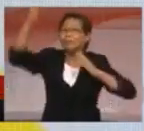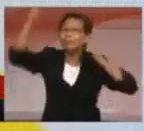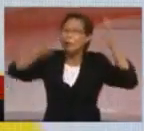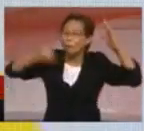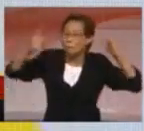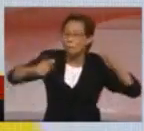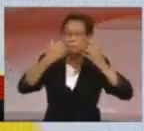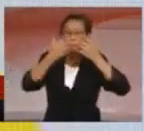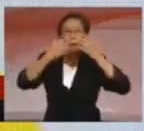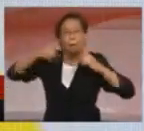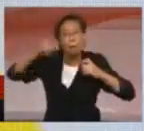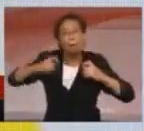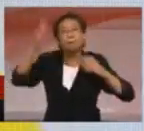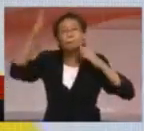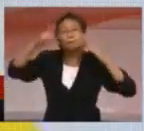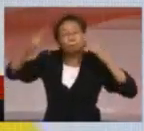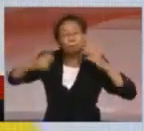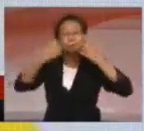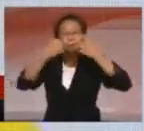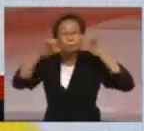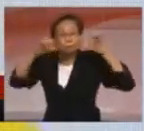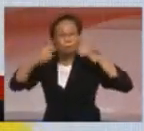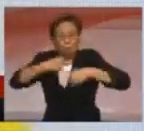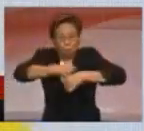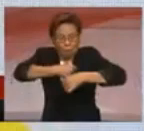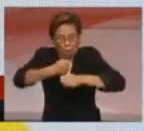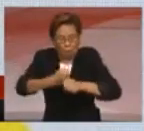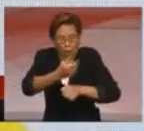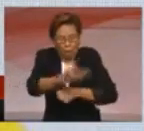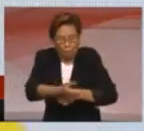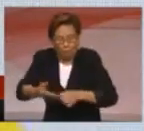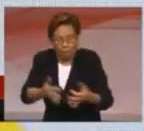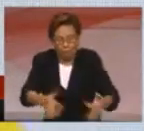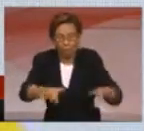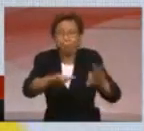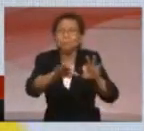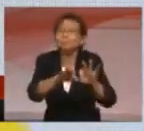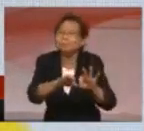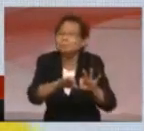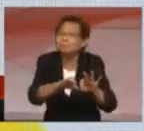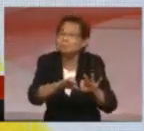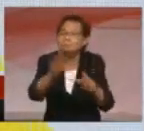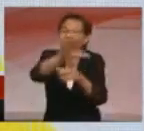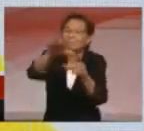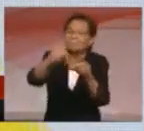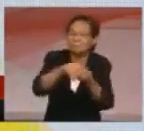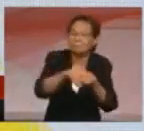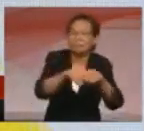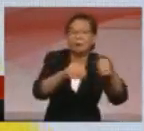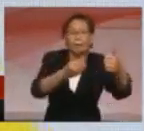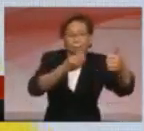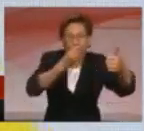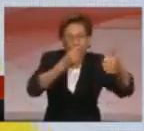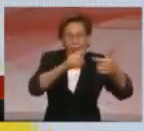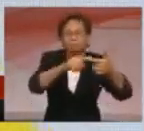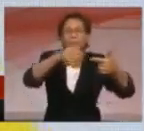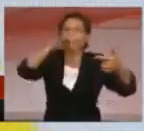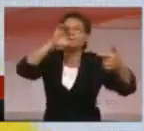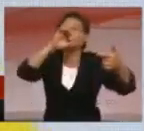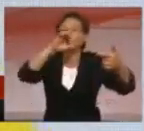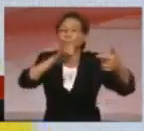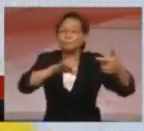mempunyai keupayaan dalam mengeluarkan produk-produk kritikal merangkumi sektor makanan dan